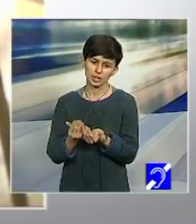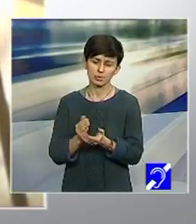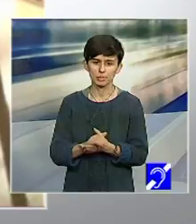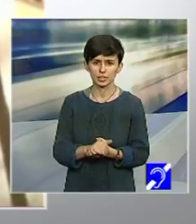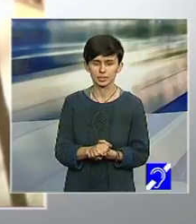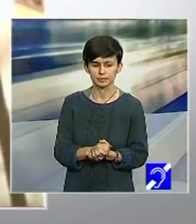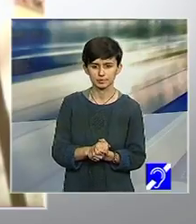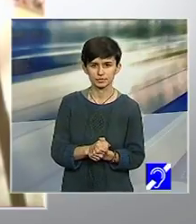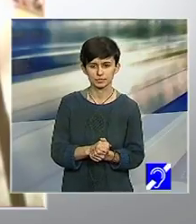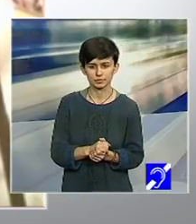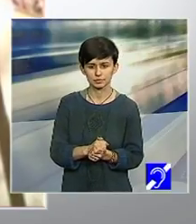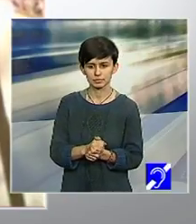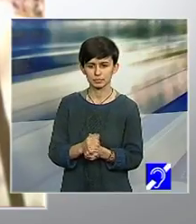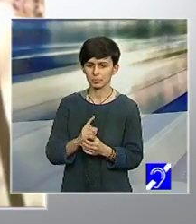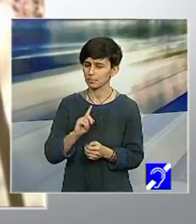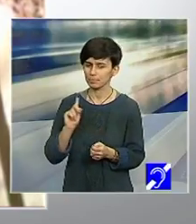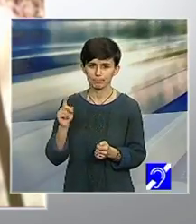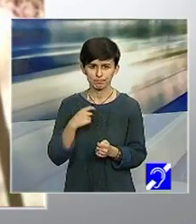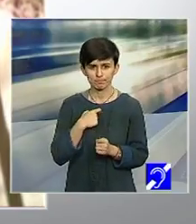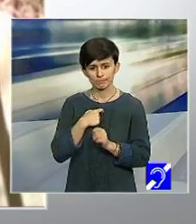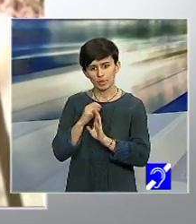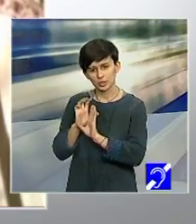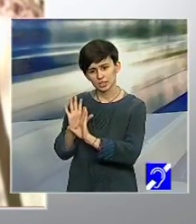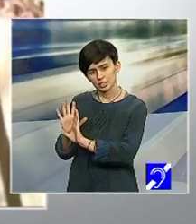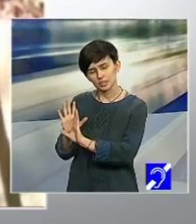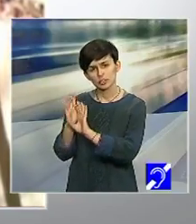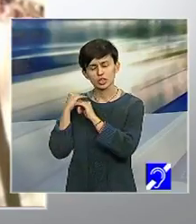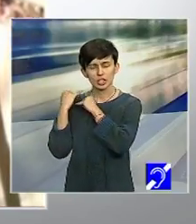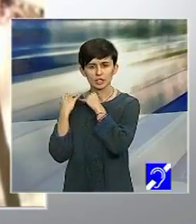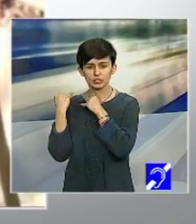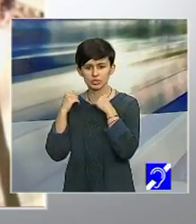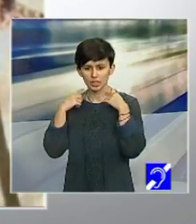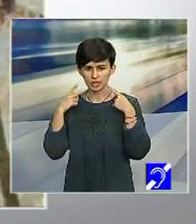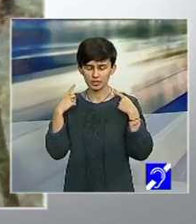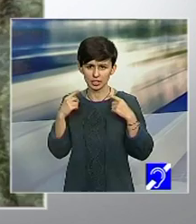poate izola istoria evreilor din România de istoria României.